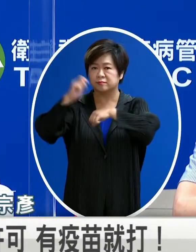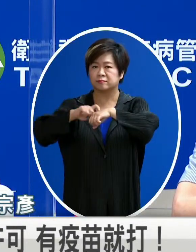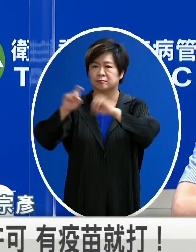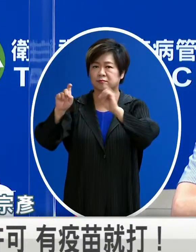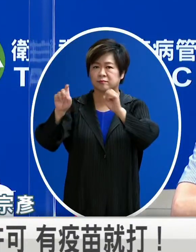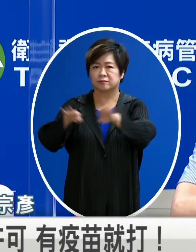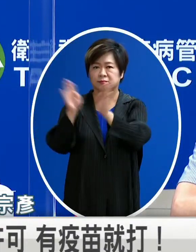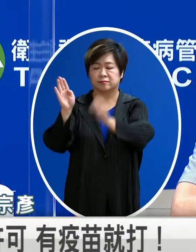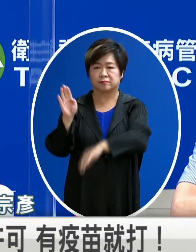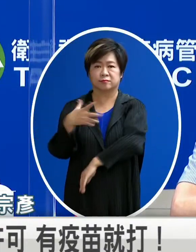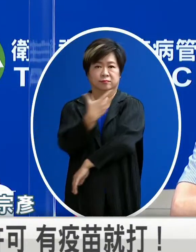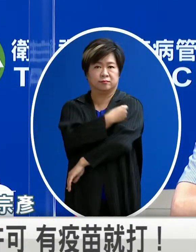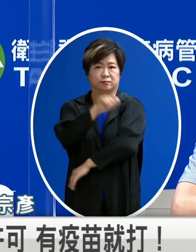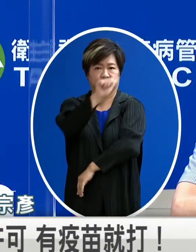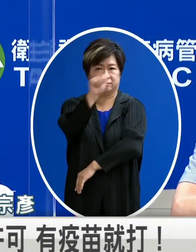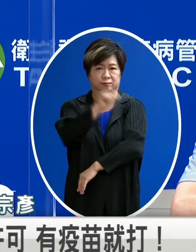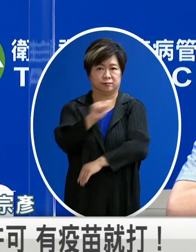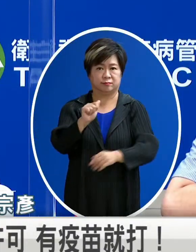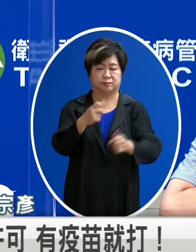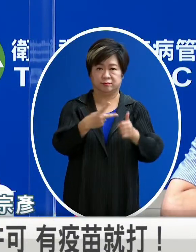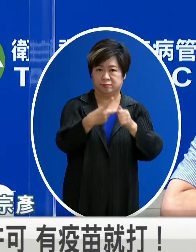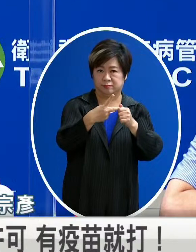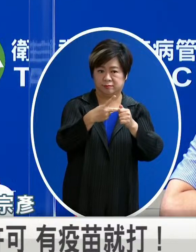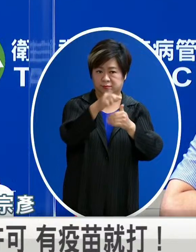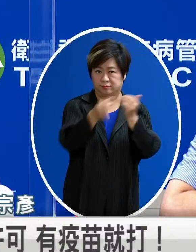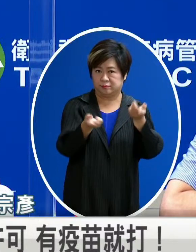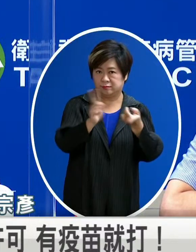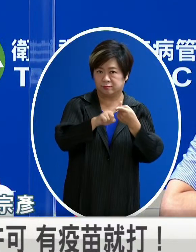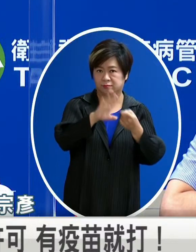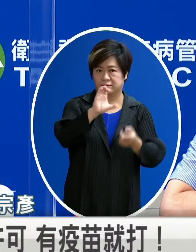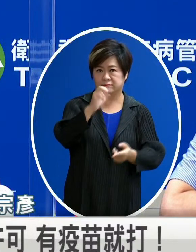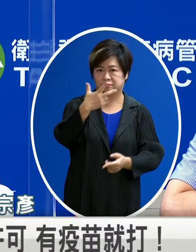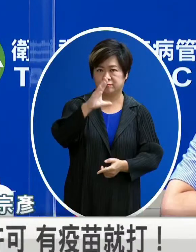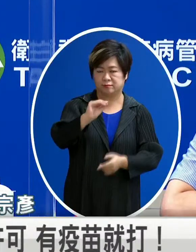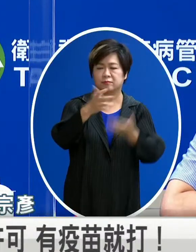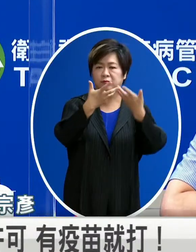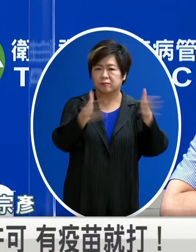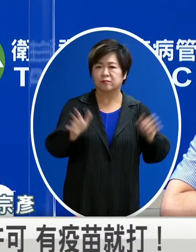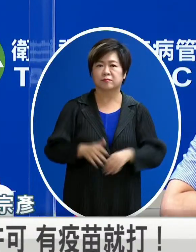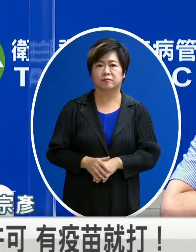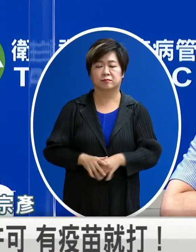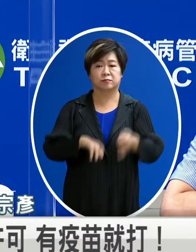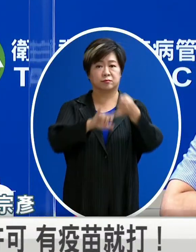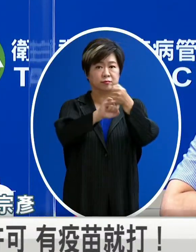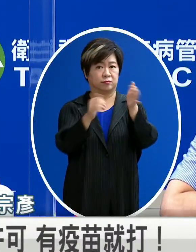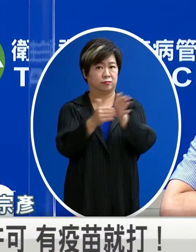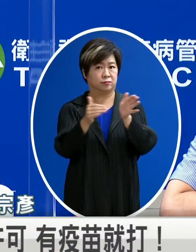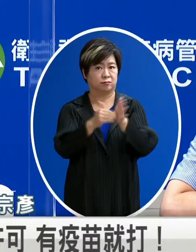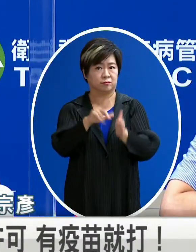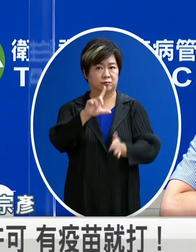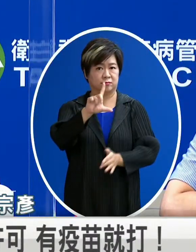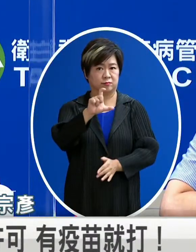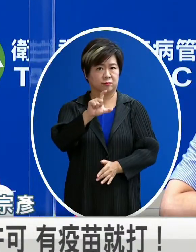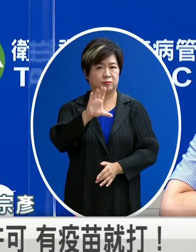，AD 第二季的部分，符合资格的有97万多人。完成预约的有